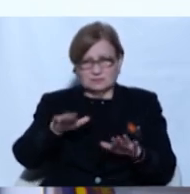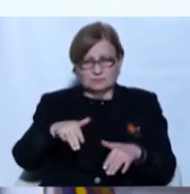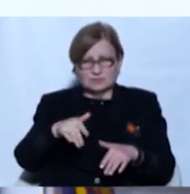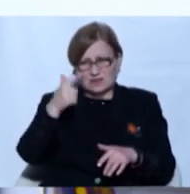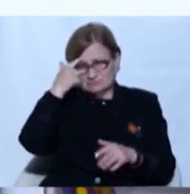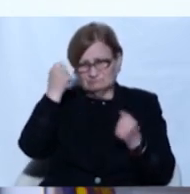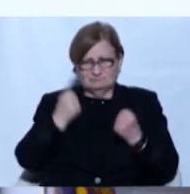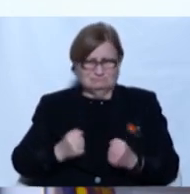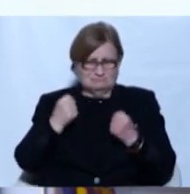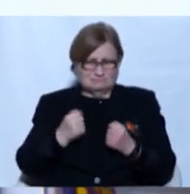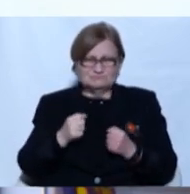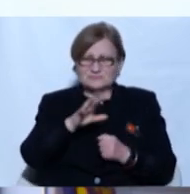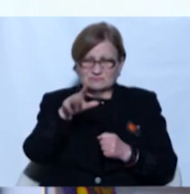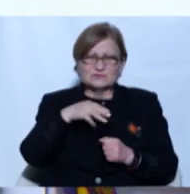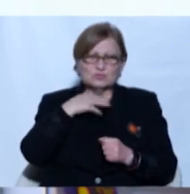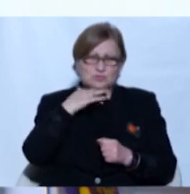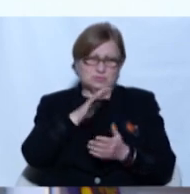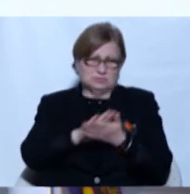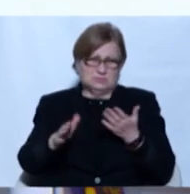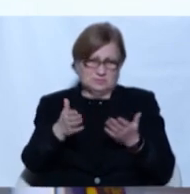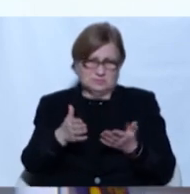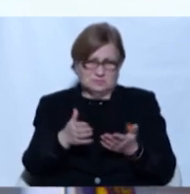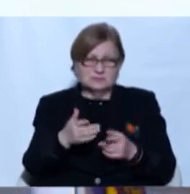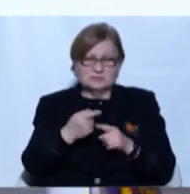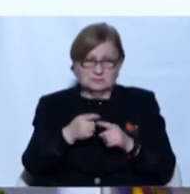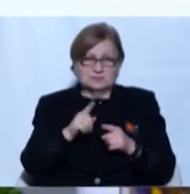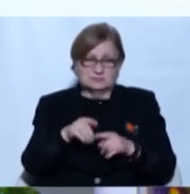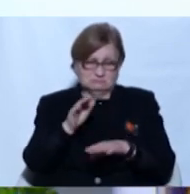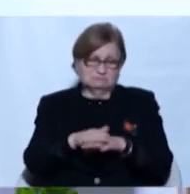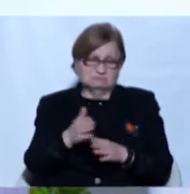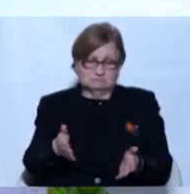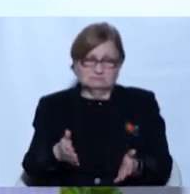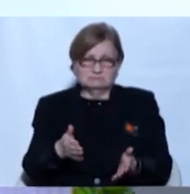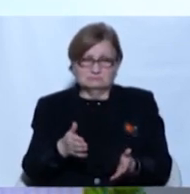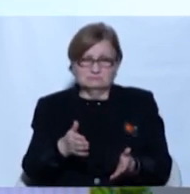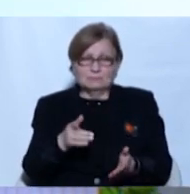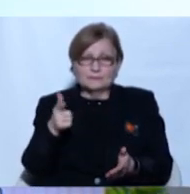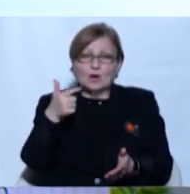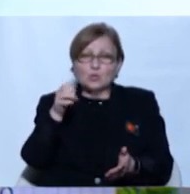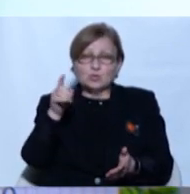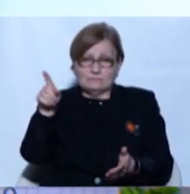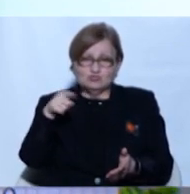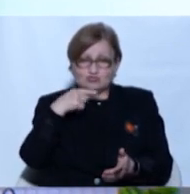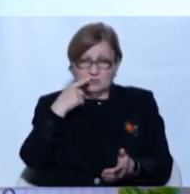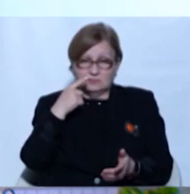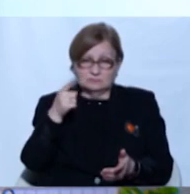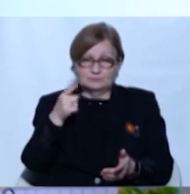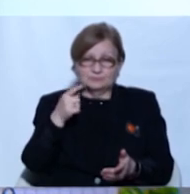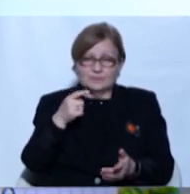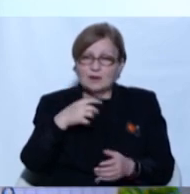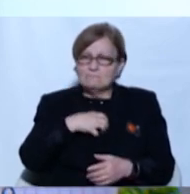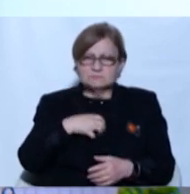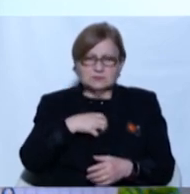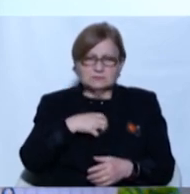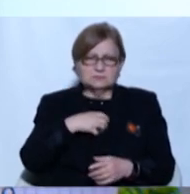სიბრიყვეზე დაწერილი, რომელიც არის სიმოკლე. აი ეს არის სწორედ და აქ გურამიშვილის ერთ-ერთი მთავარი პრინციპი